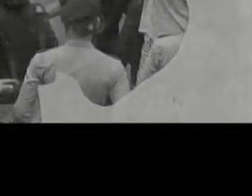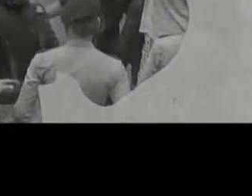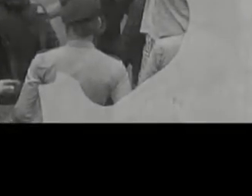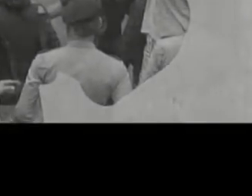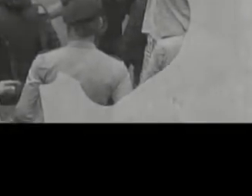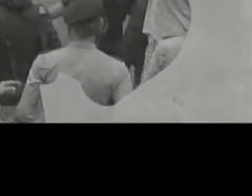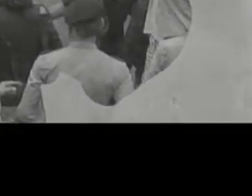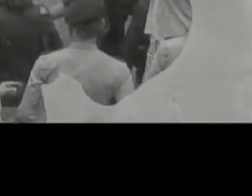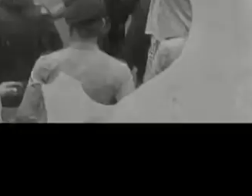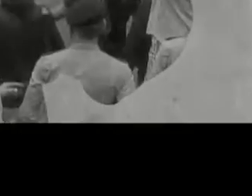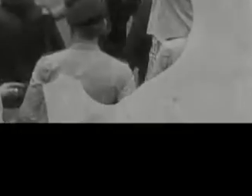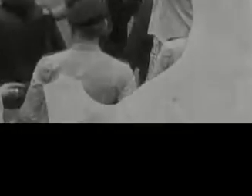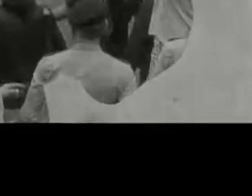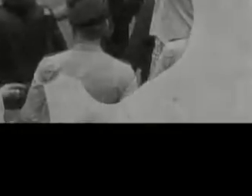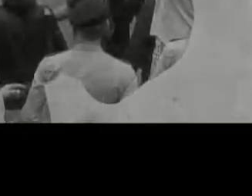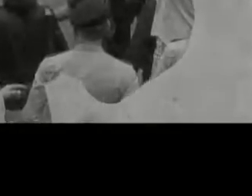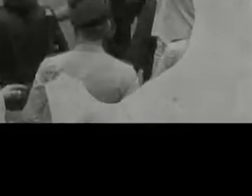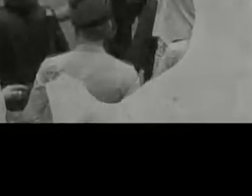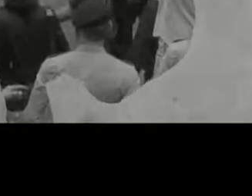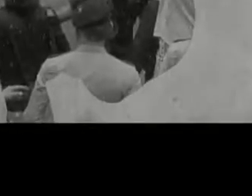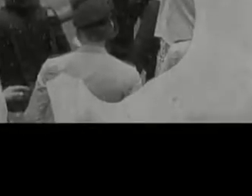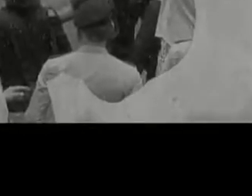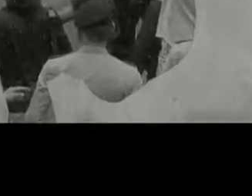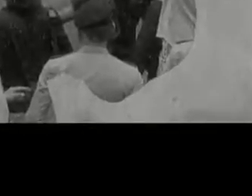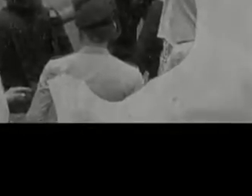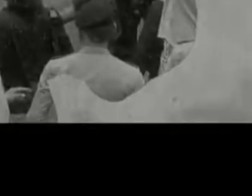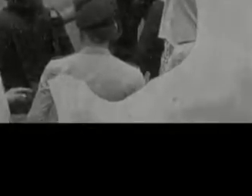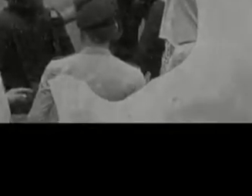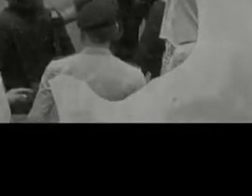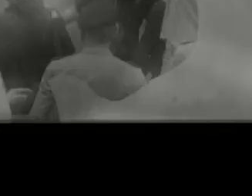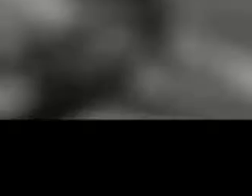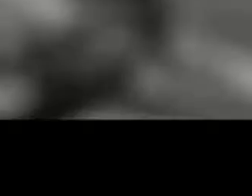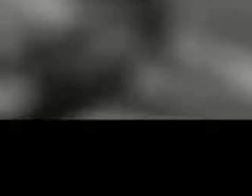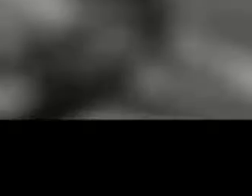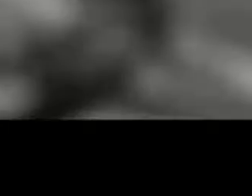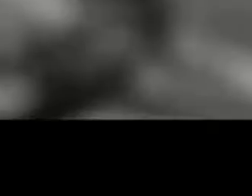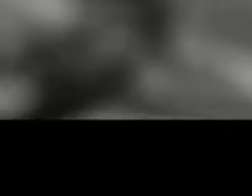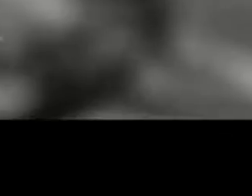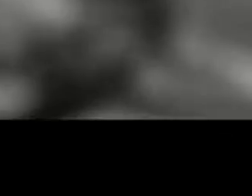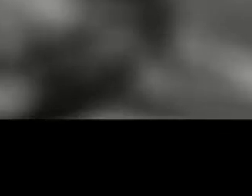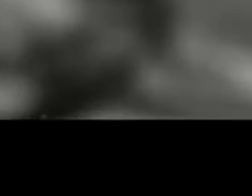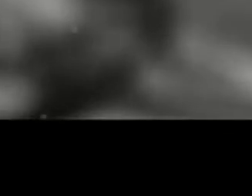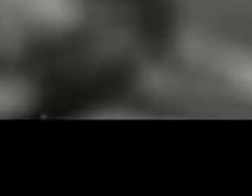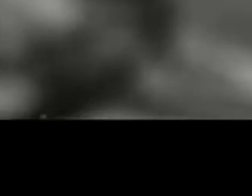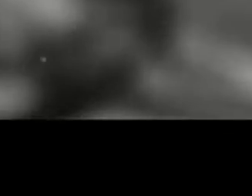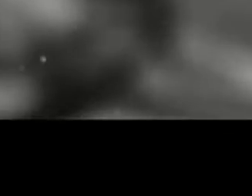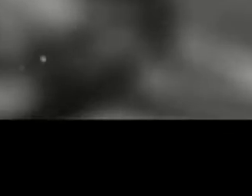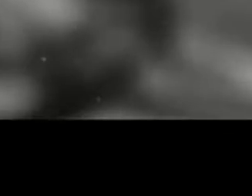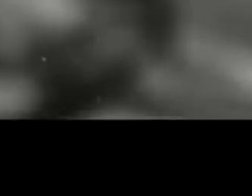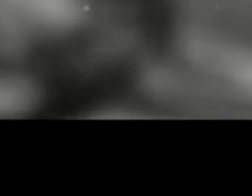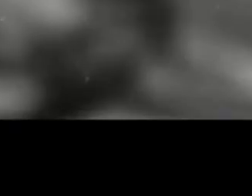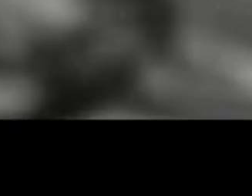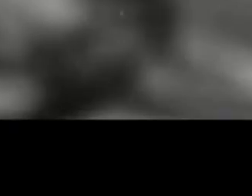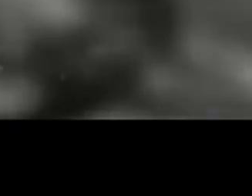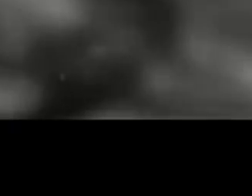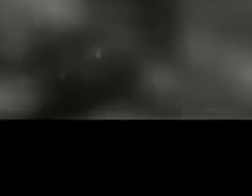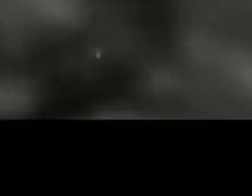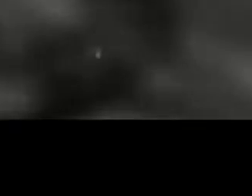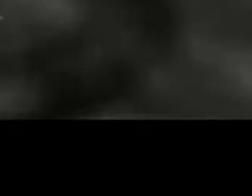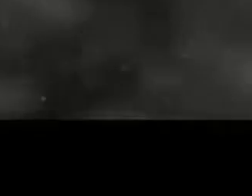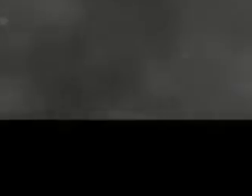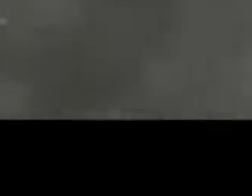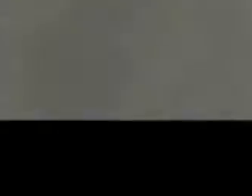Asal kalian tidak membawa ego, bergerombol di sana-sini, berhaha-hihi mengabaikan yang diatur.